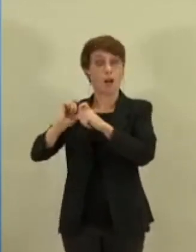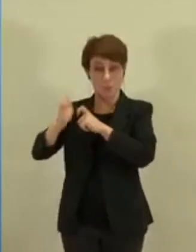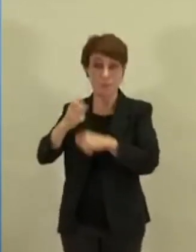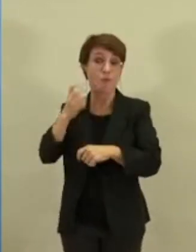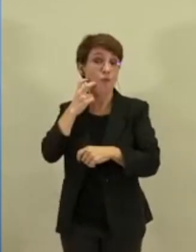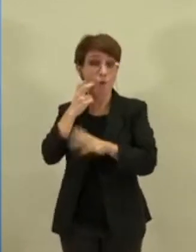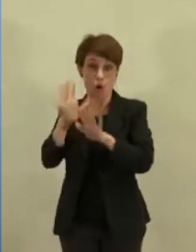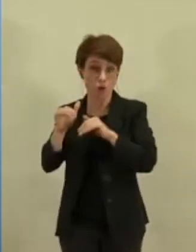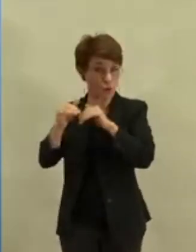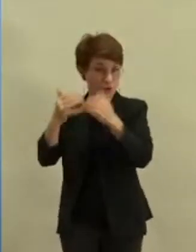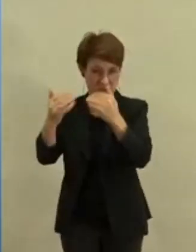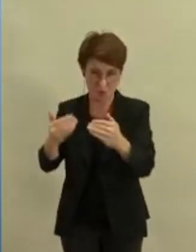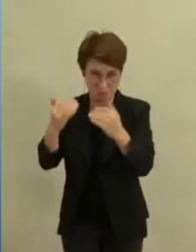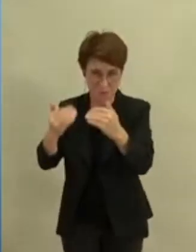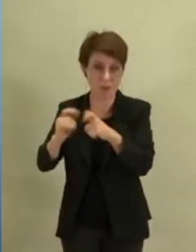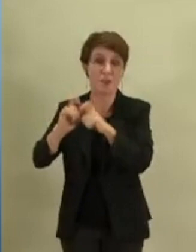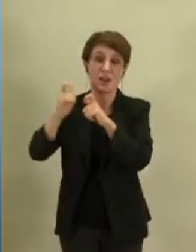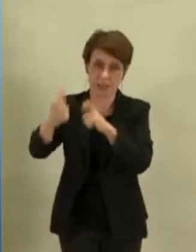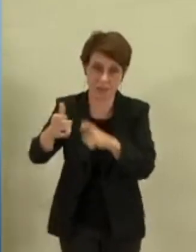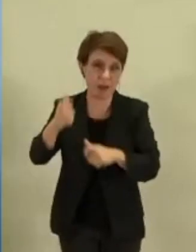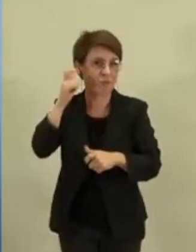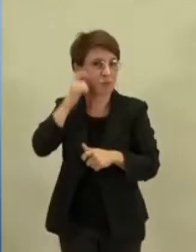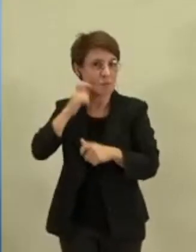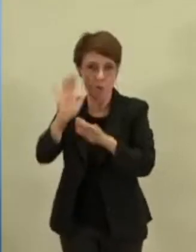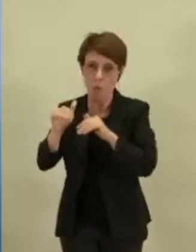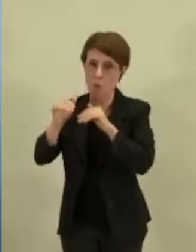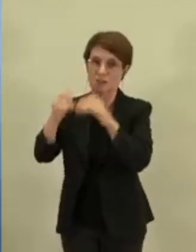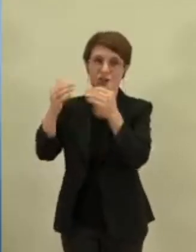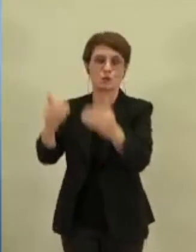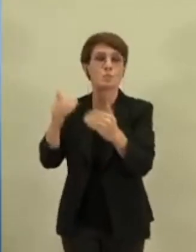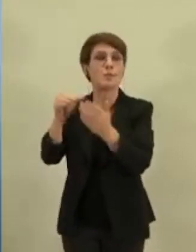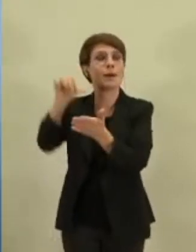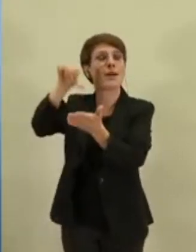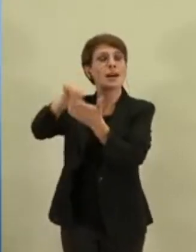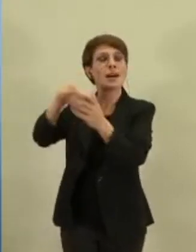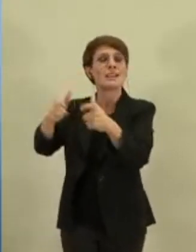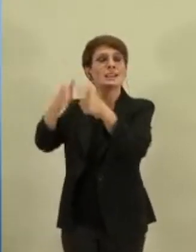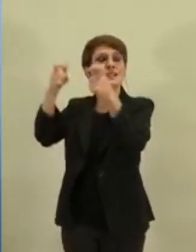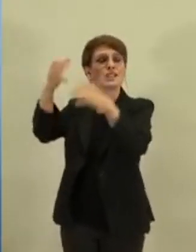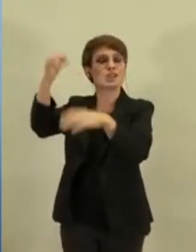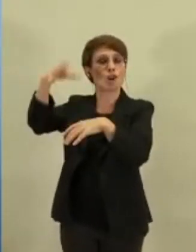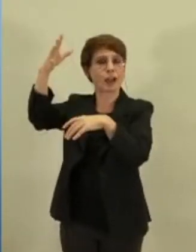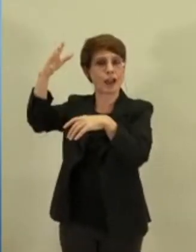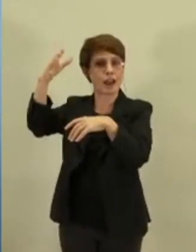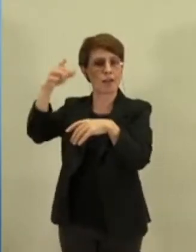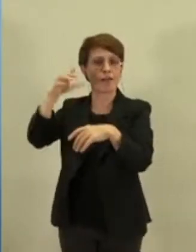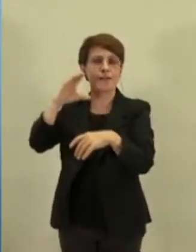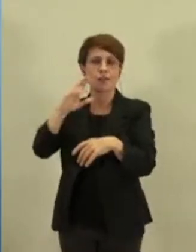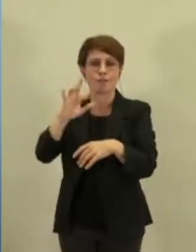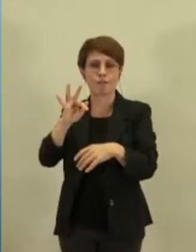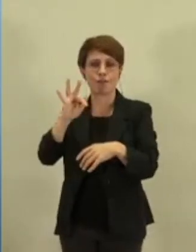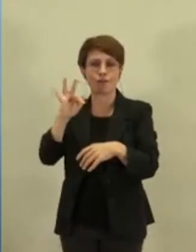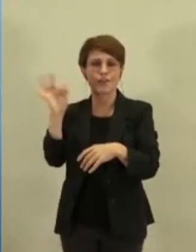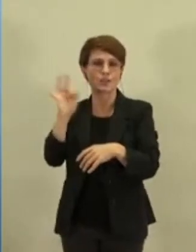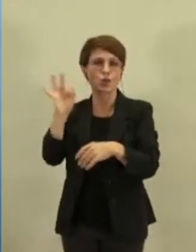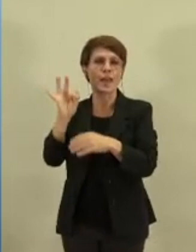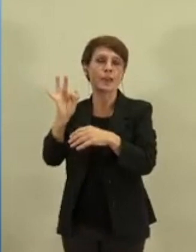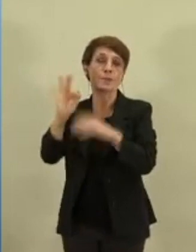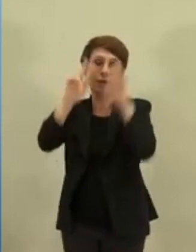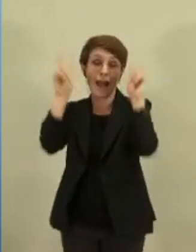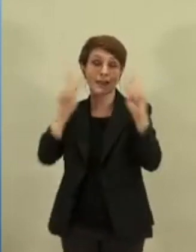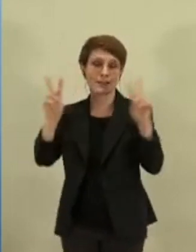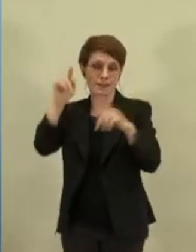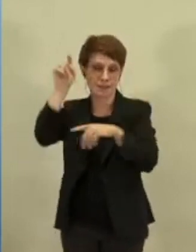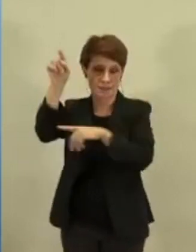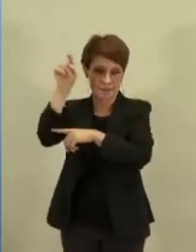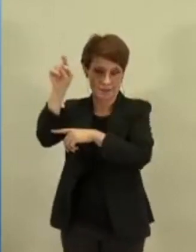qui actera la fermeture de Fessenheim. Cette seule centrale représente la valeur de 5700 éoliennes dans un pays qui